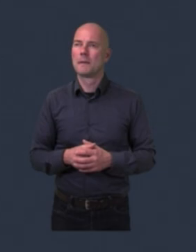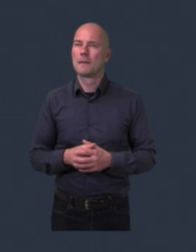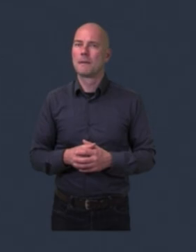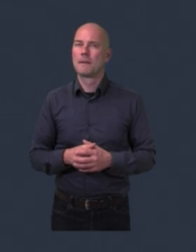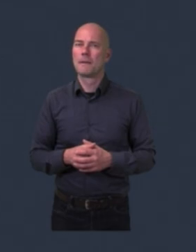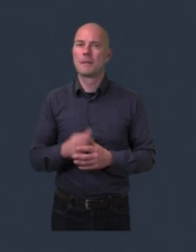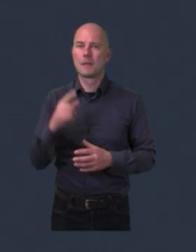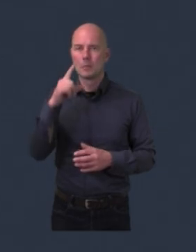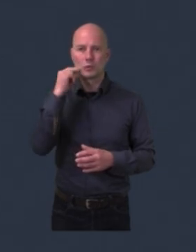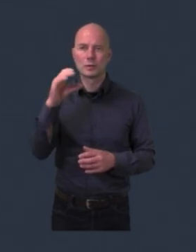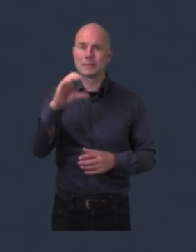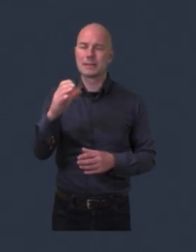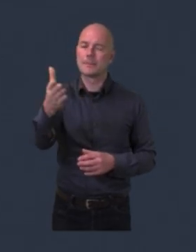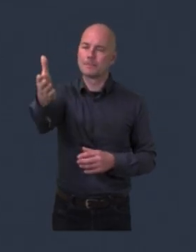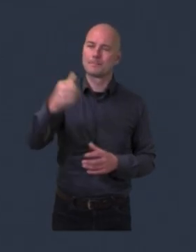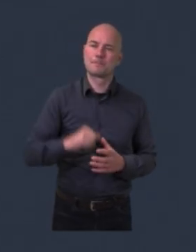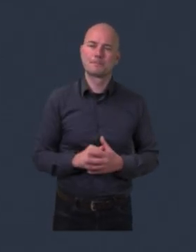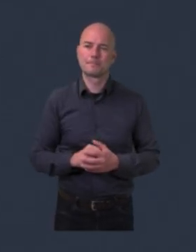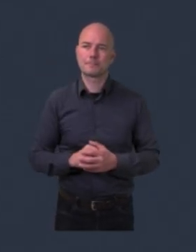Monsieur César, vous pouvez y aller.